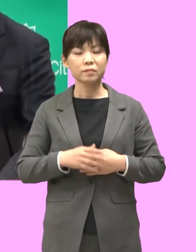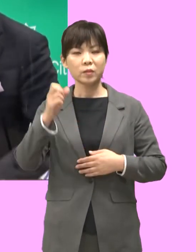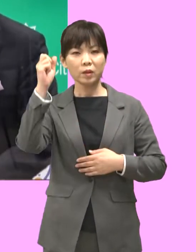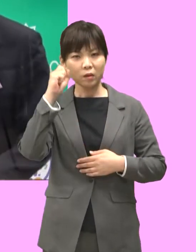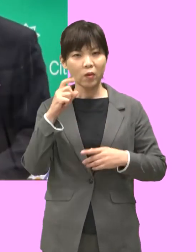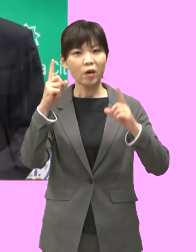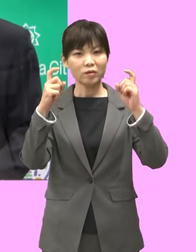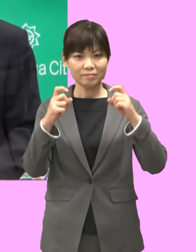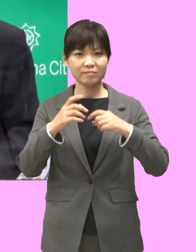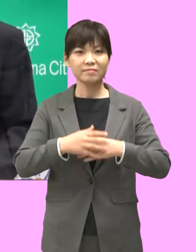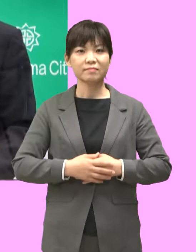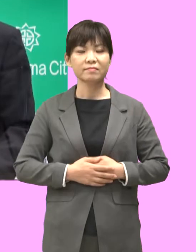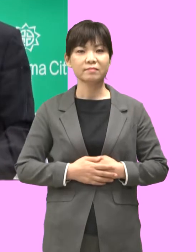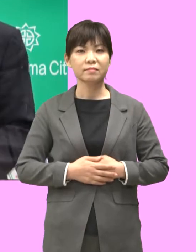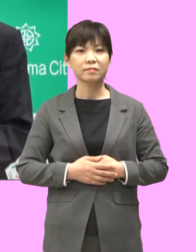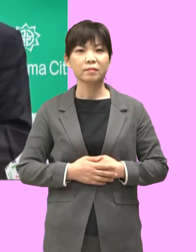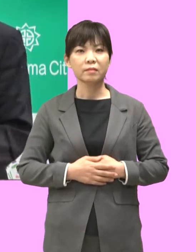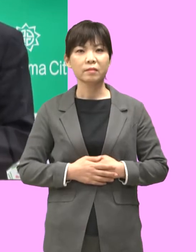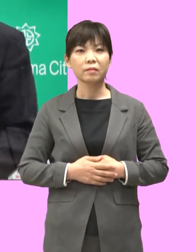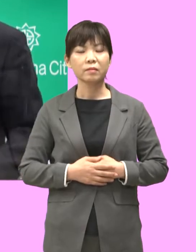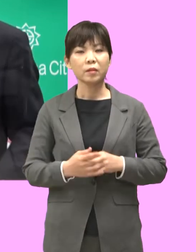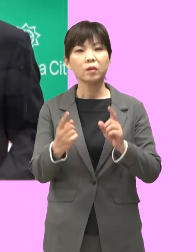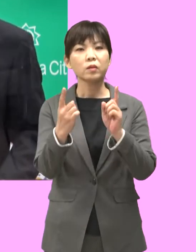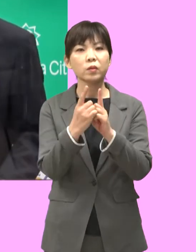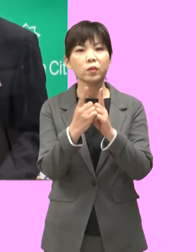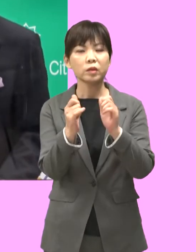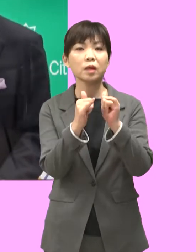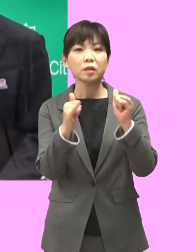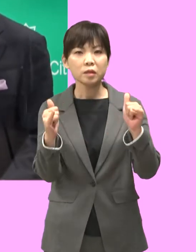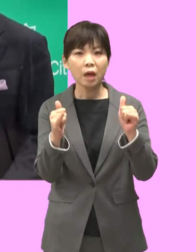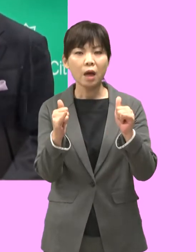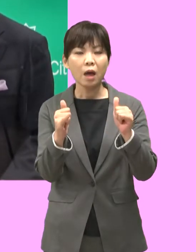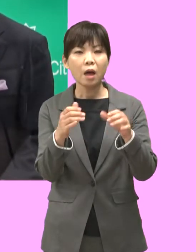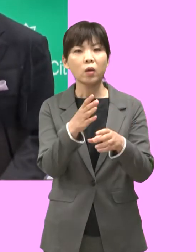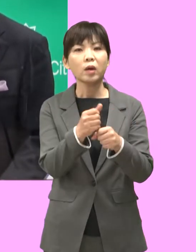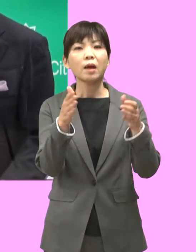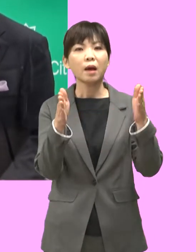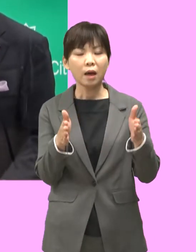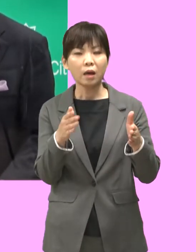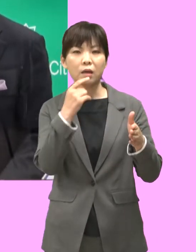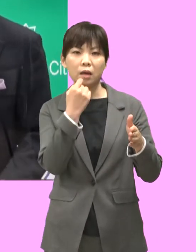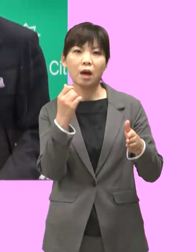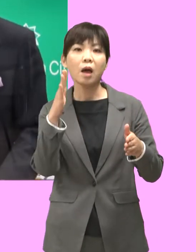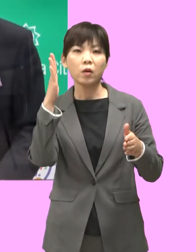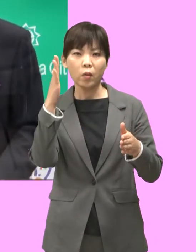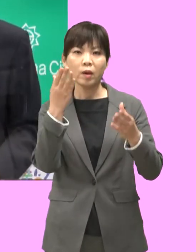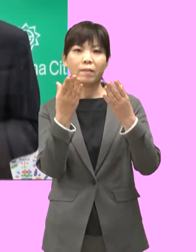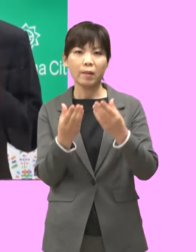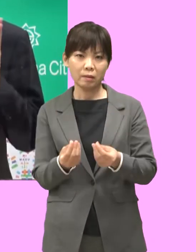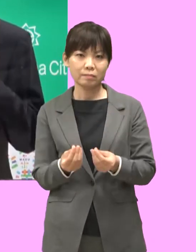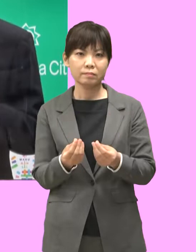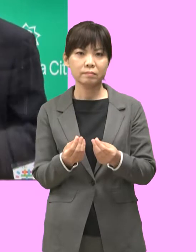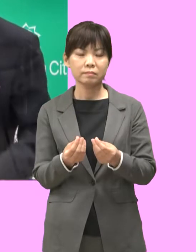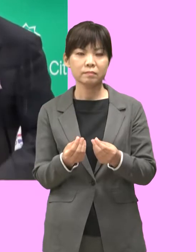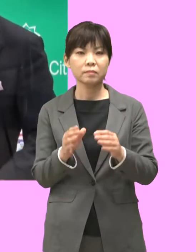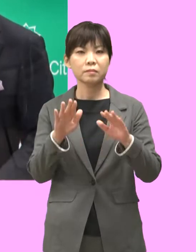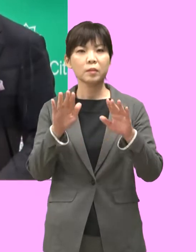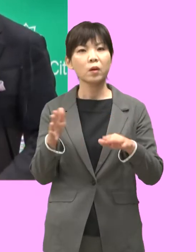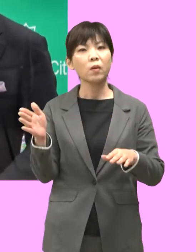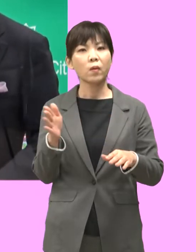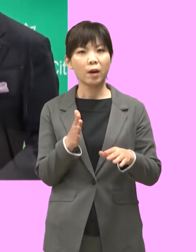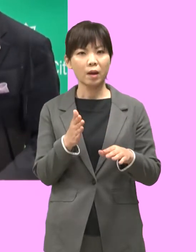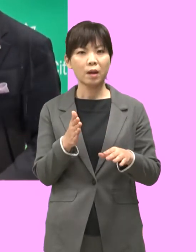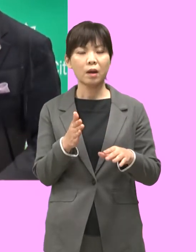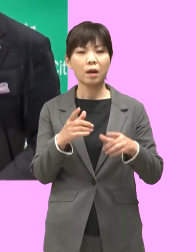ます。通常の濃厚接触の期間が、火曜日で、終了しましたので、今日からは普